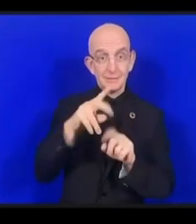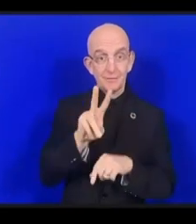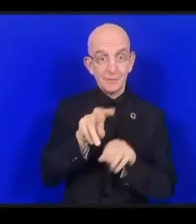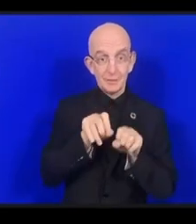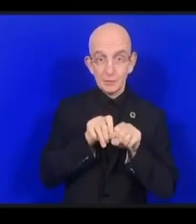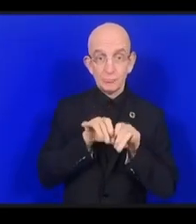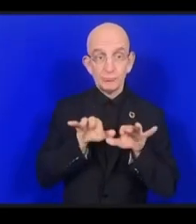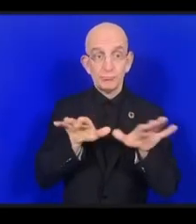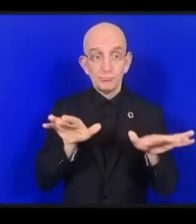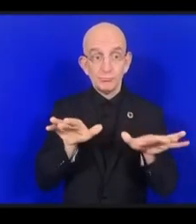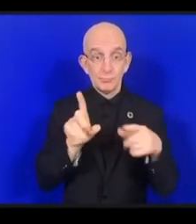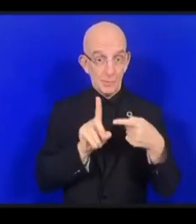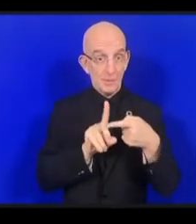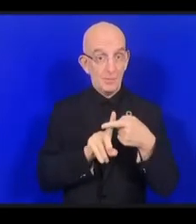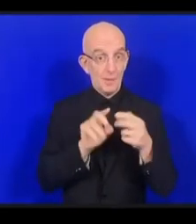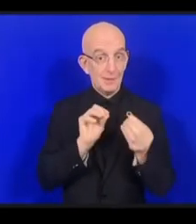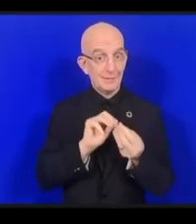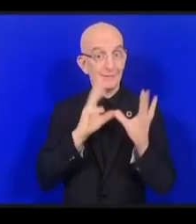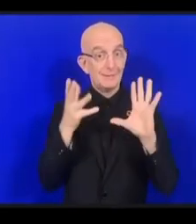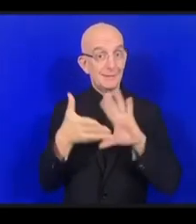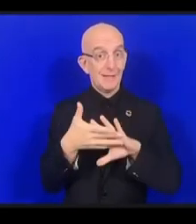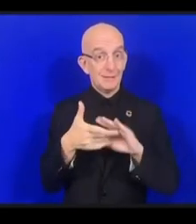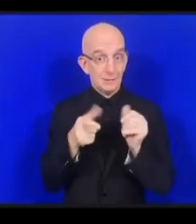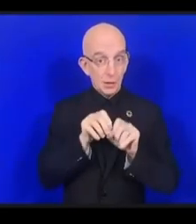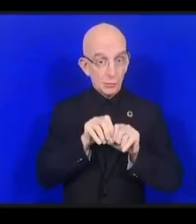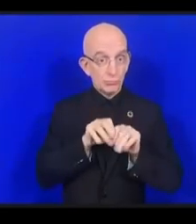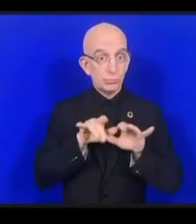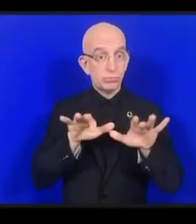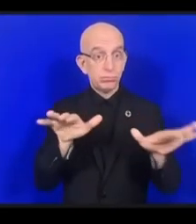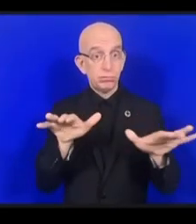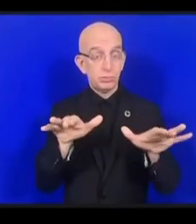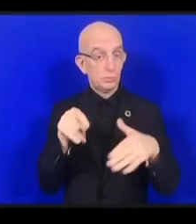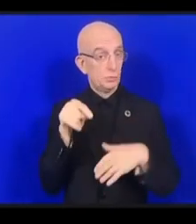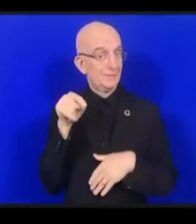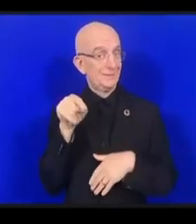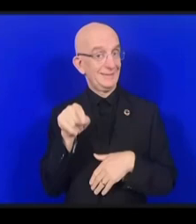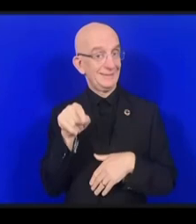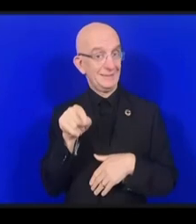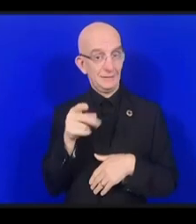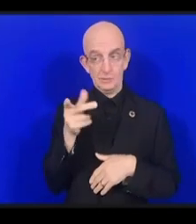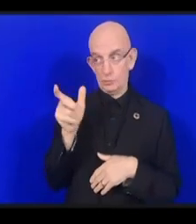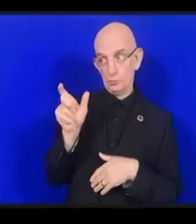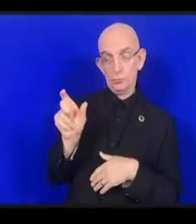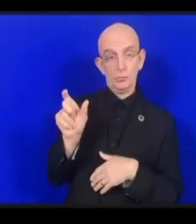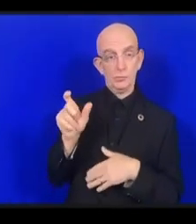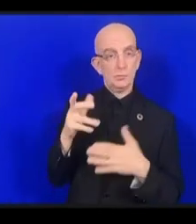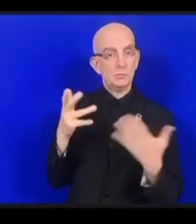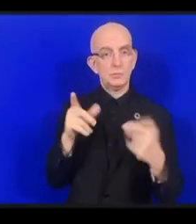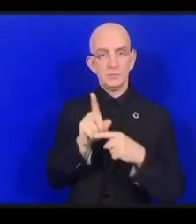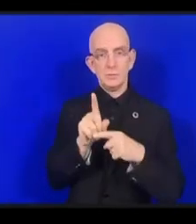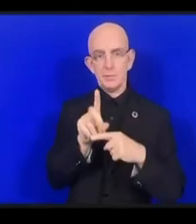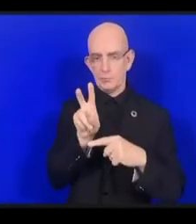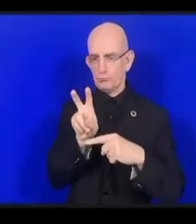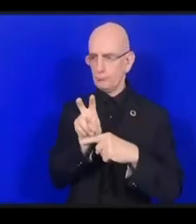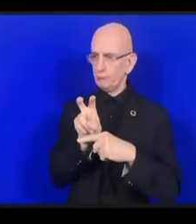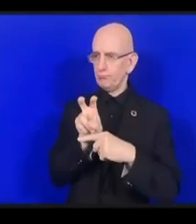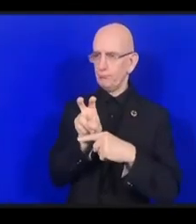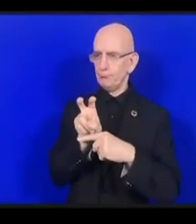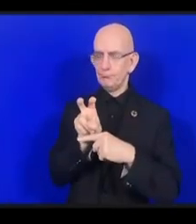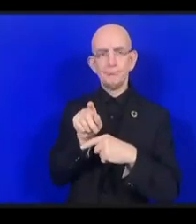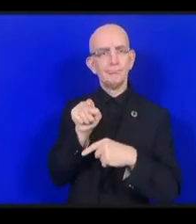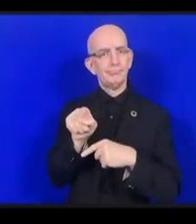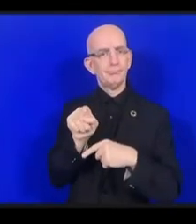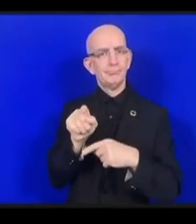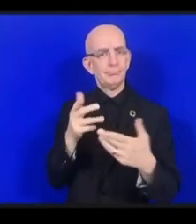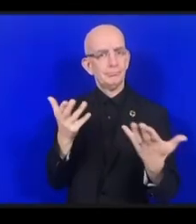いたしまして、みんなが手を取り合って寄り添い助け合おうといたしました。ある会社の